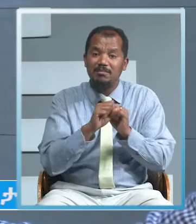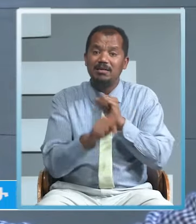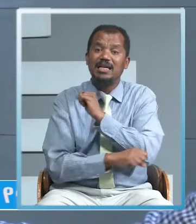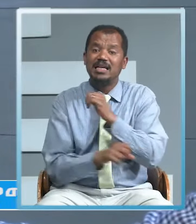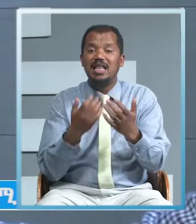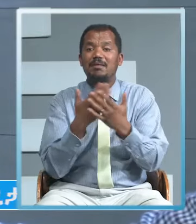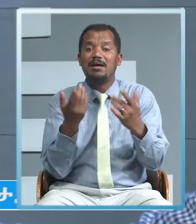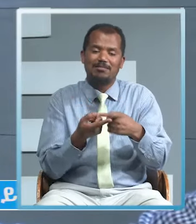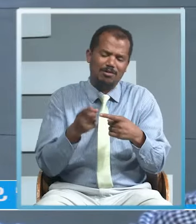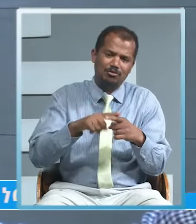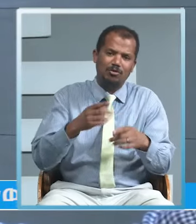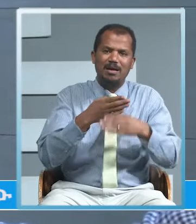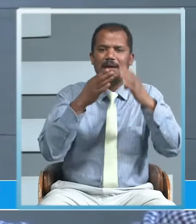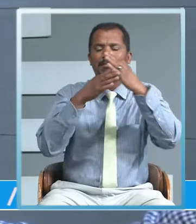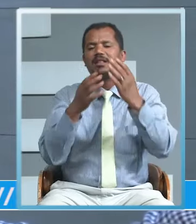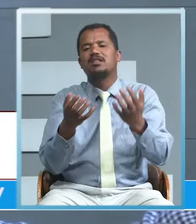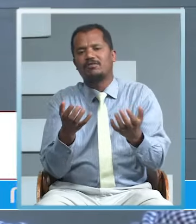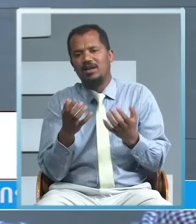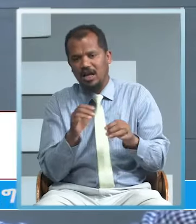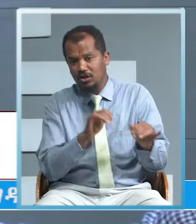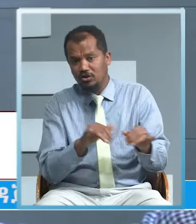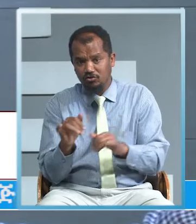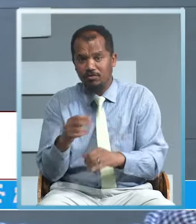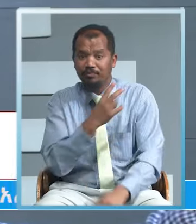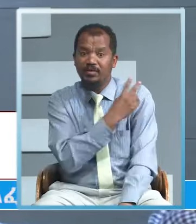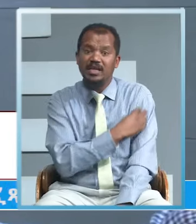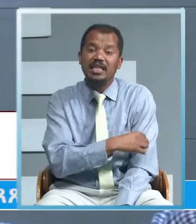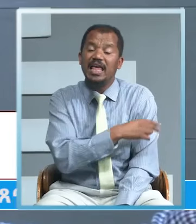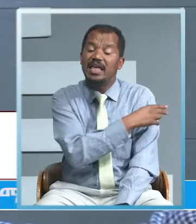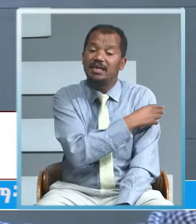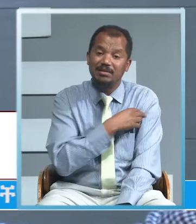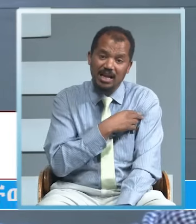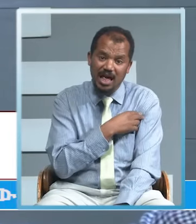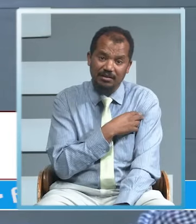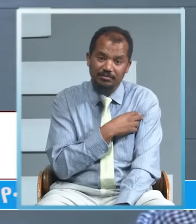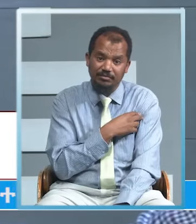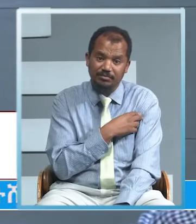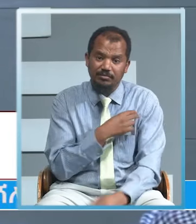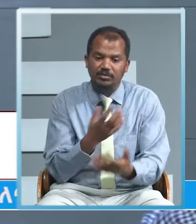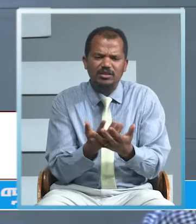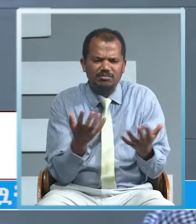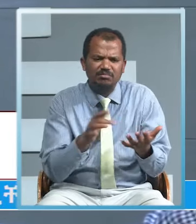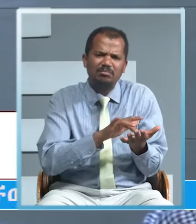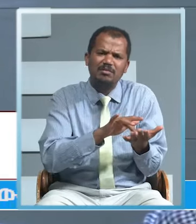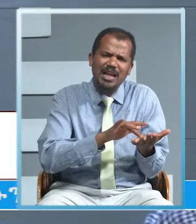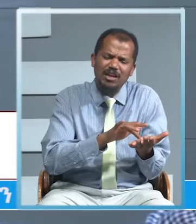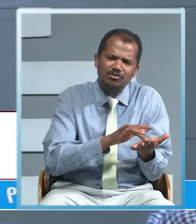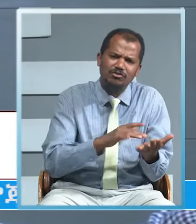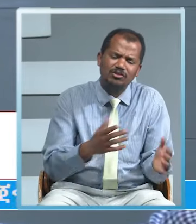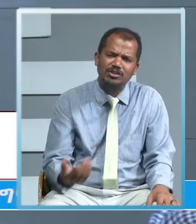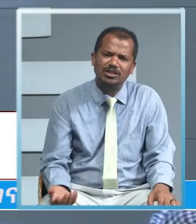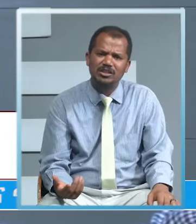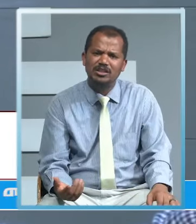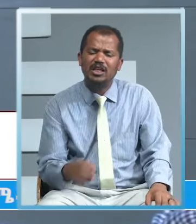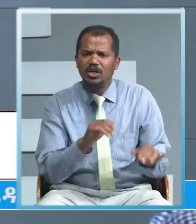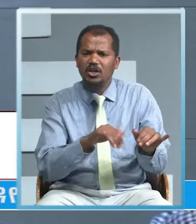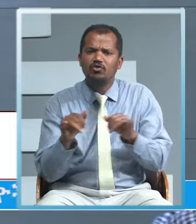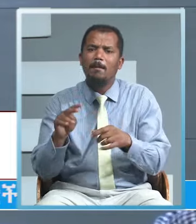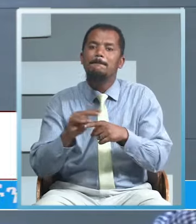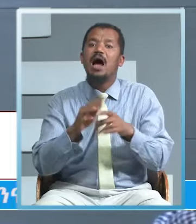ልማት መልሶ መገንባት ይፈልጋል። እንዲሁም ደግሞ የሕክምና ኢኩዊፕመንቶች፣ መድኃኒቶች